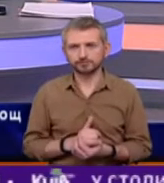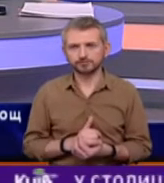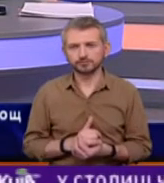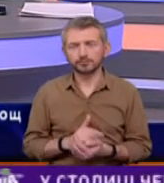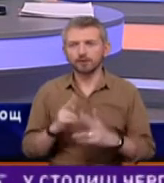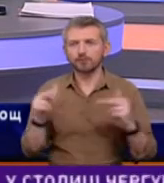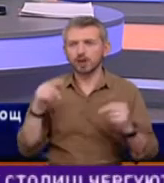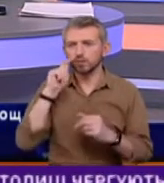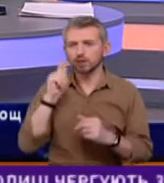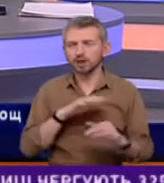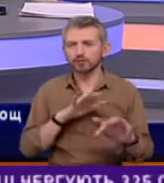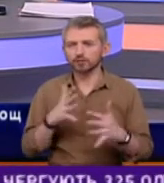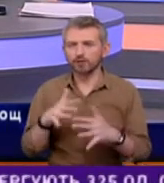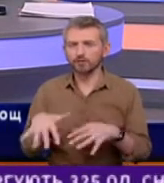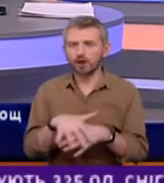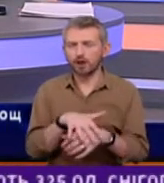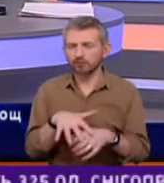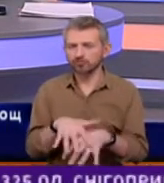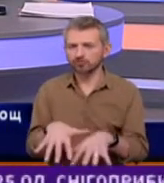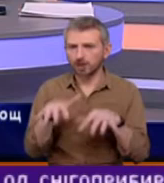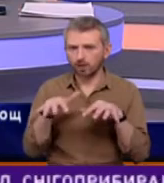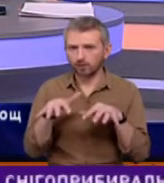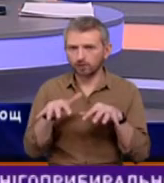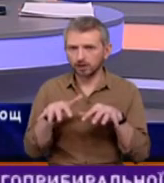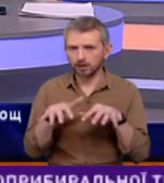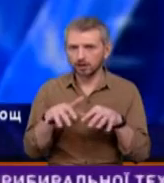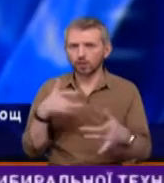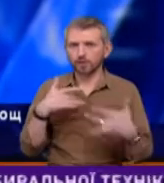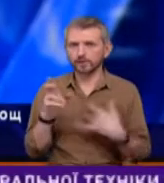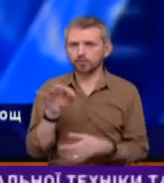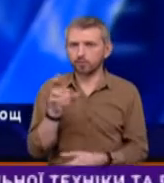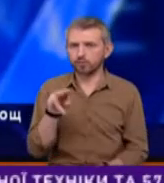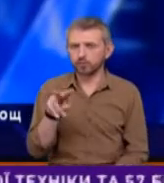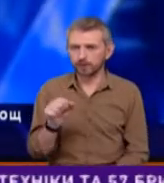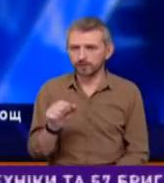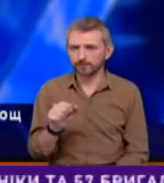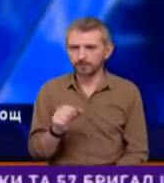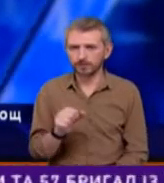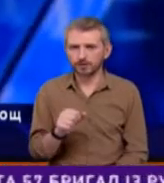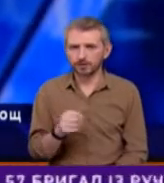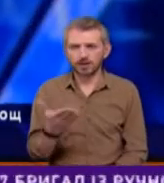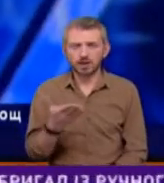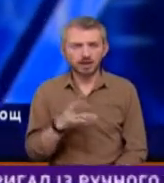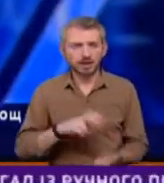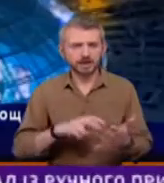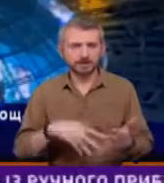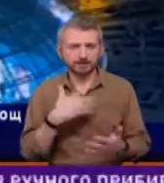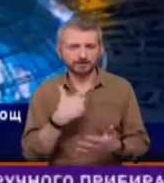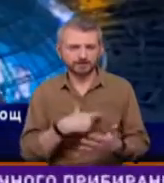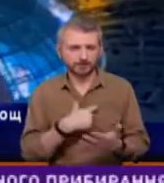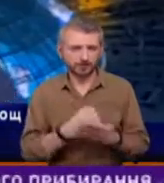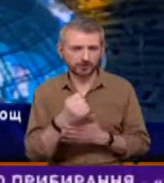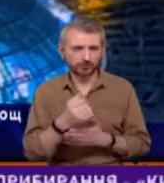в Палаці України відбувався аншлаговий концерт Іво Васильовича Бобола. І коли мені який в онлайні... зняв свою кандидатуру, до речі.